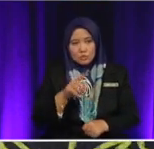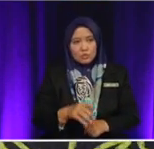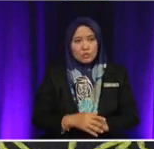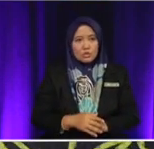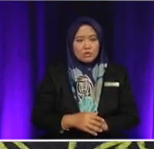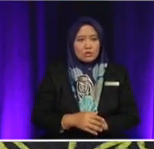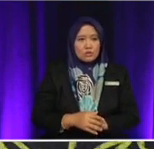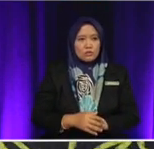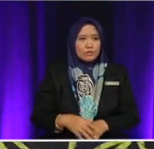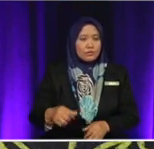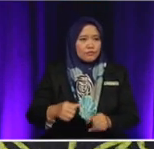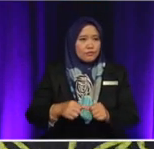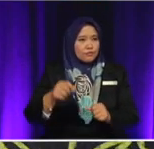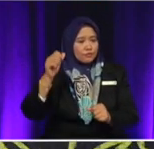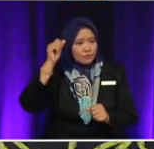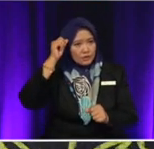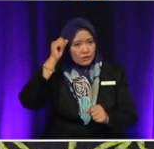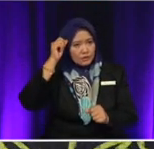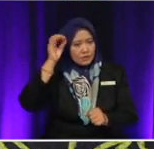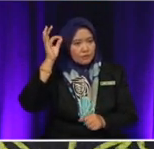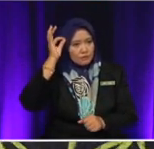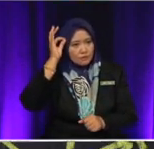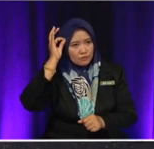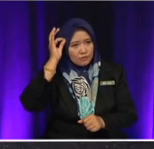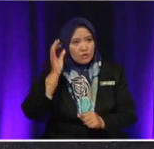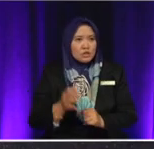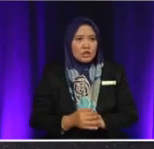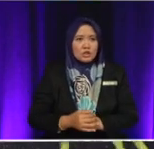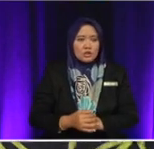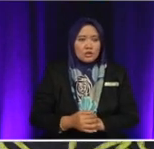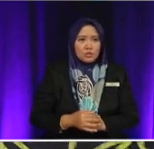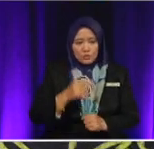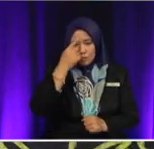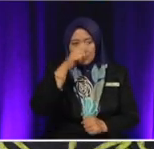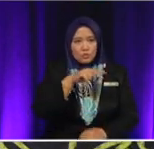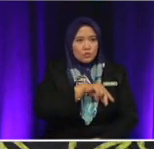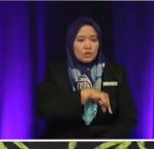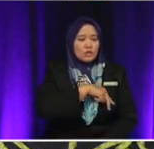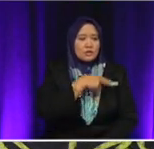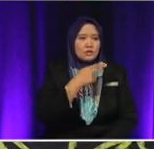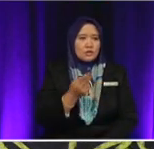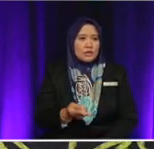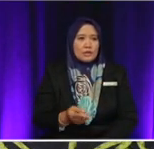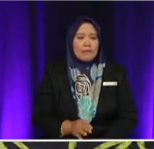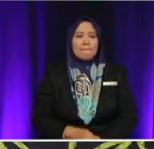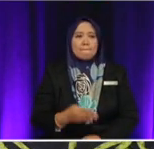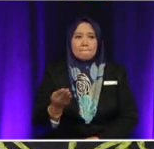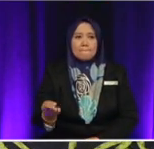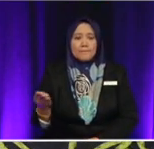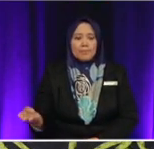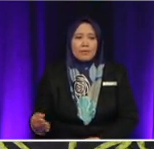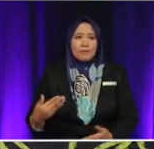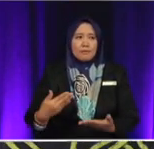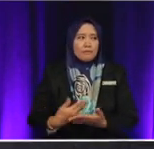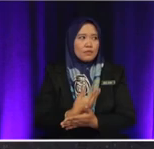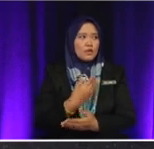Kemahiran ini mempunyai beberapa kelebihan, iaitu menghasilkan benda baru, asli dan bernilai,